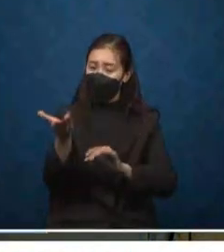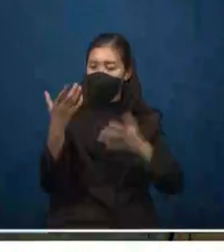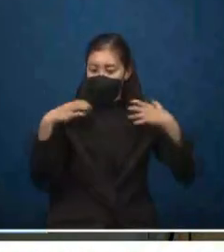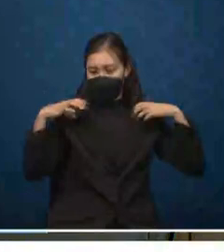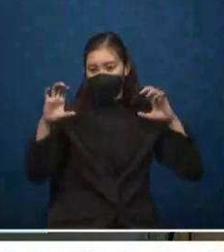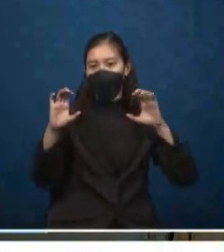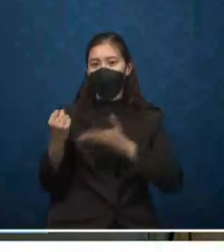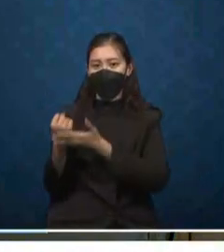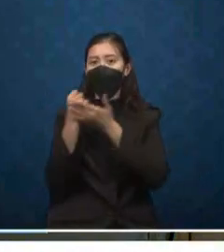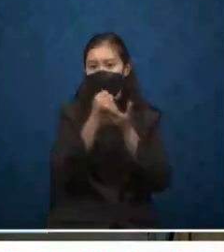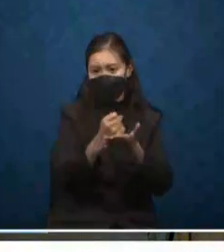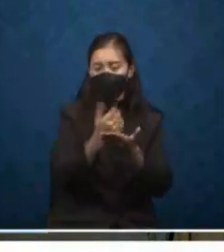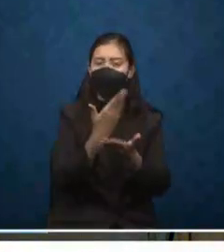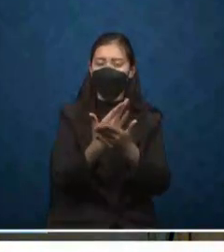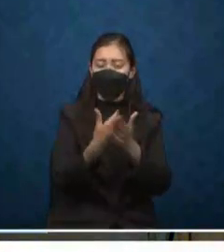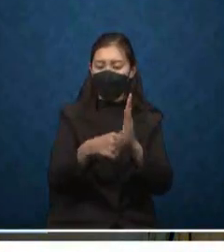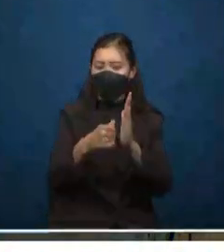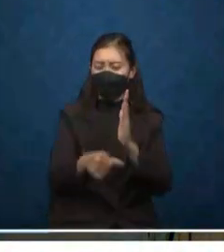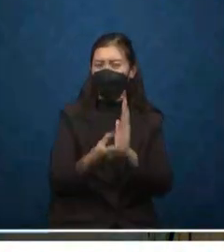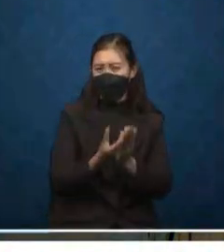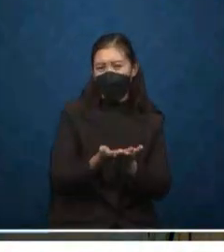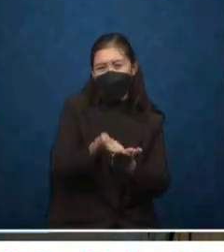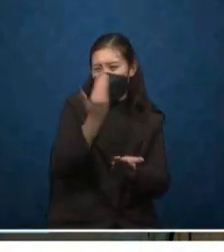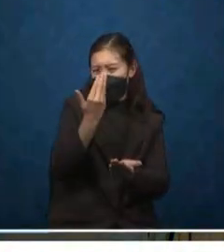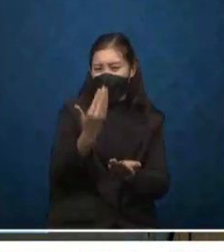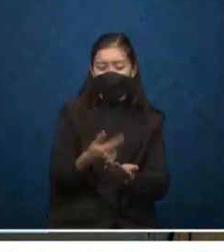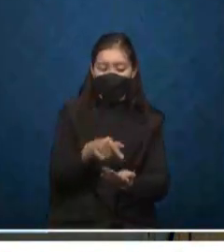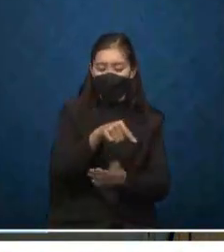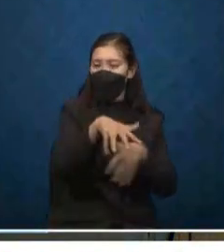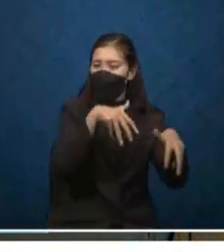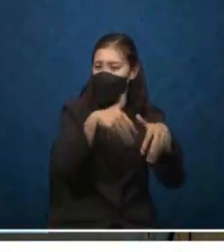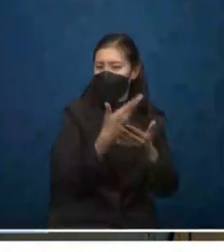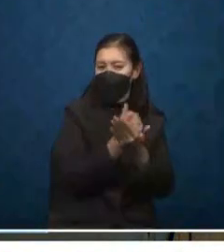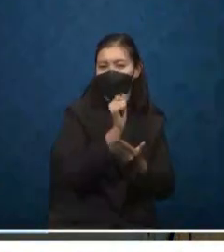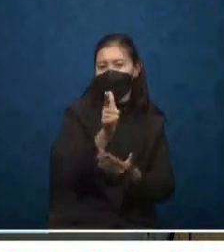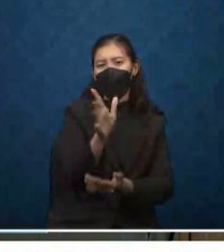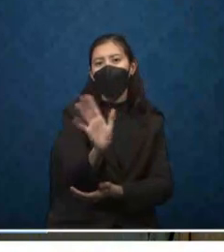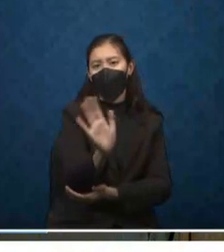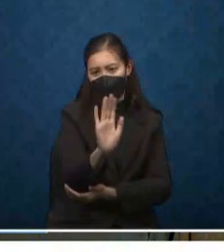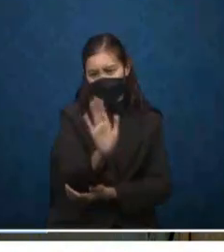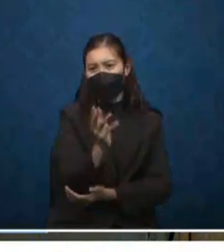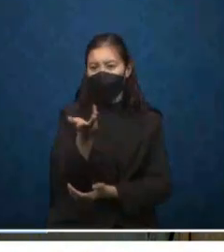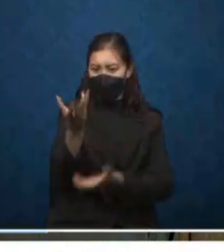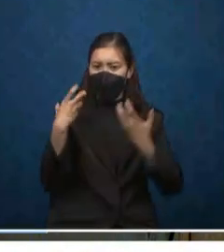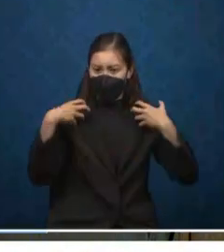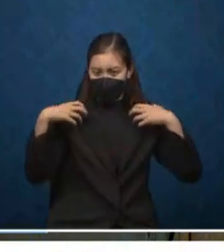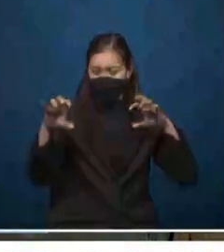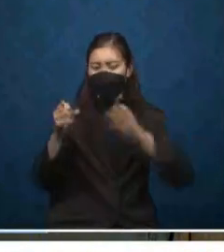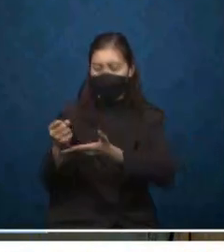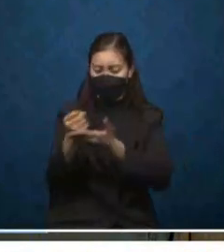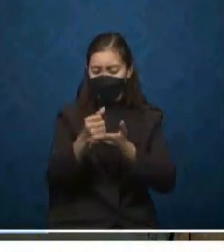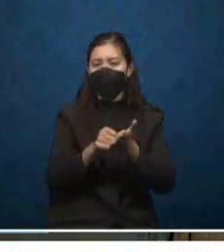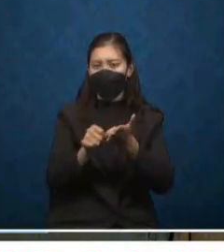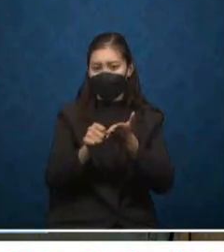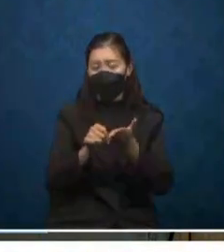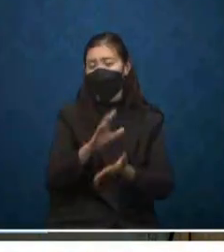ากพื้นที่นั้นยังจะต้องเสียเงินให้เป็นเครื่องค่าภาษีที่ดินอีกนั้นเนี่ยอันนั้นต้องรีบส่งสัญญาณออกไปว่ารัฐกำลังจะต้องแก้ไขเรื่องนี้เพราะไม่อย่างนั้นแล้วป่า